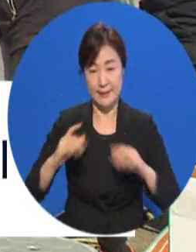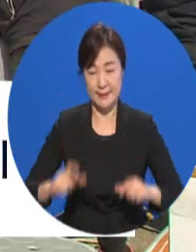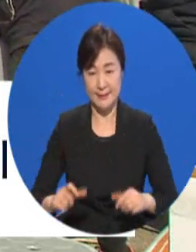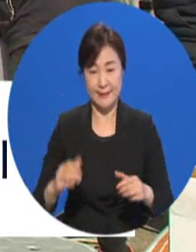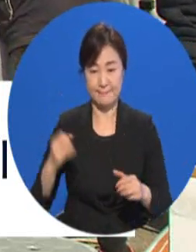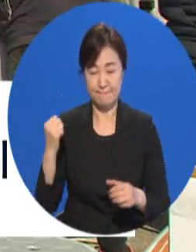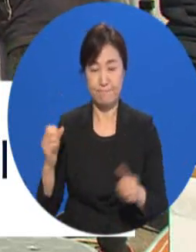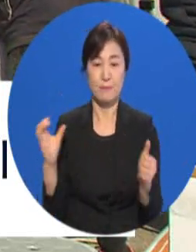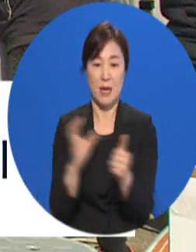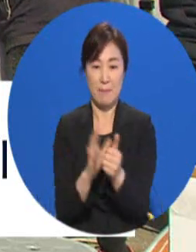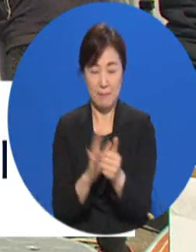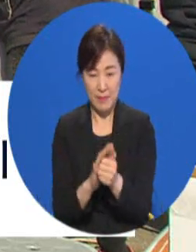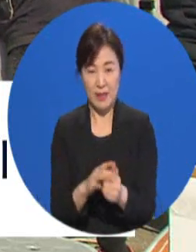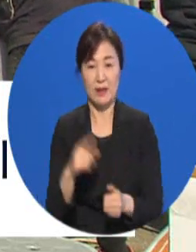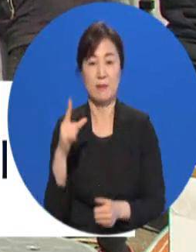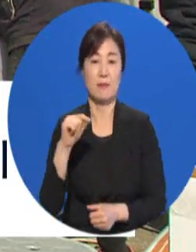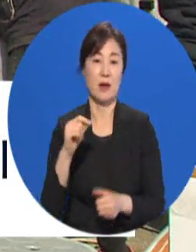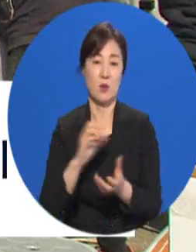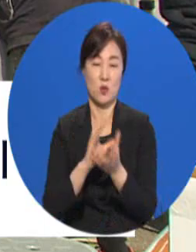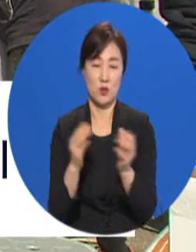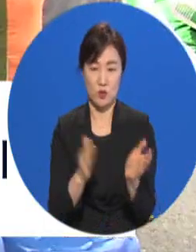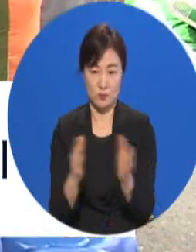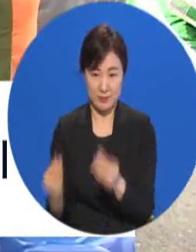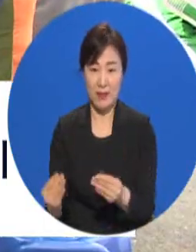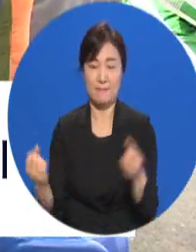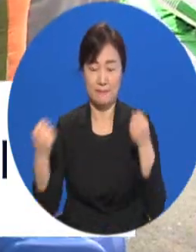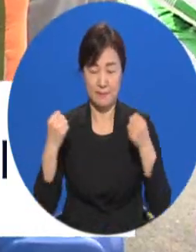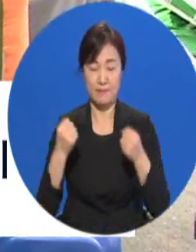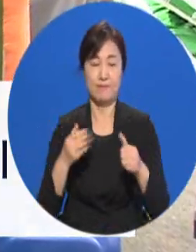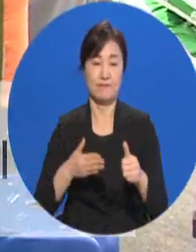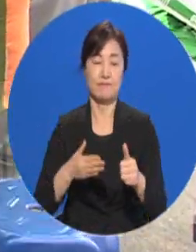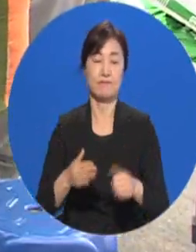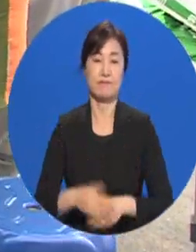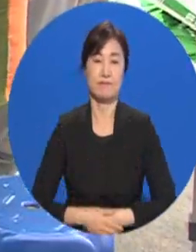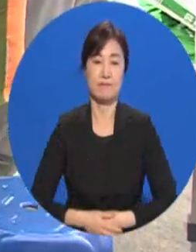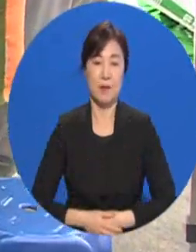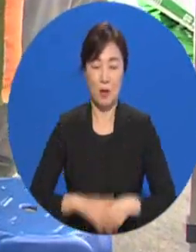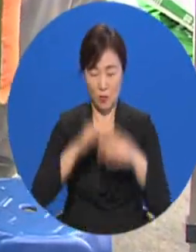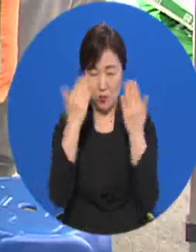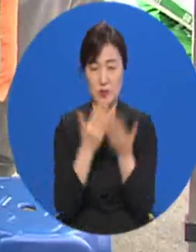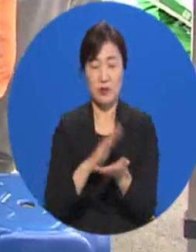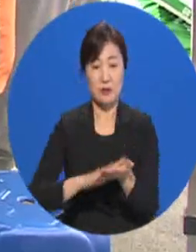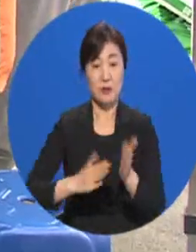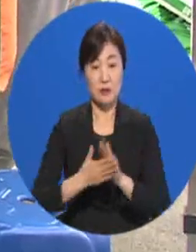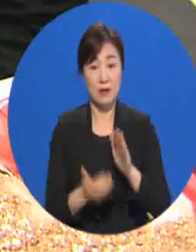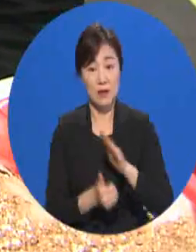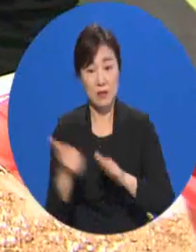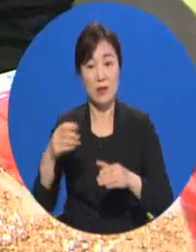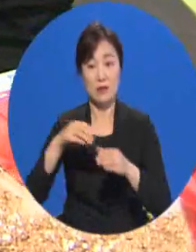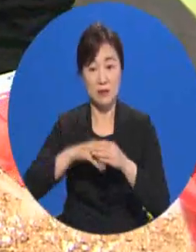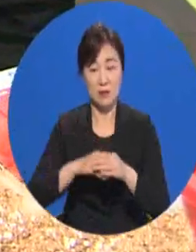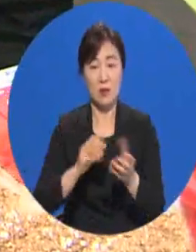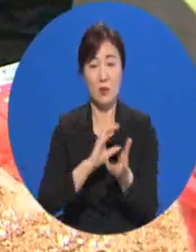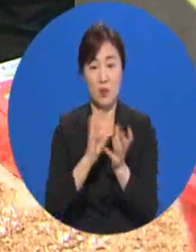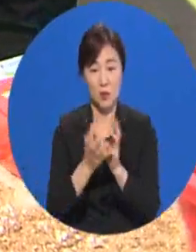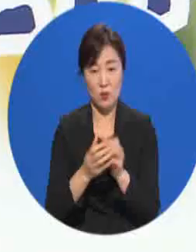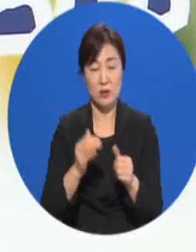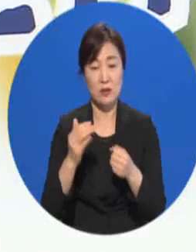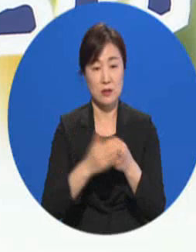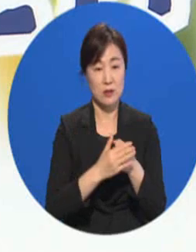1만 송이의 꽃을 준비했습니다. 모두 다 힘내시게요. 모두의 정성과 희망을 담아 만든 꽃들은 대구